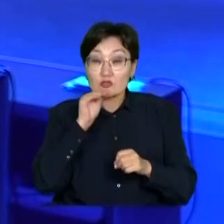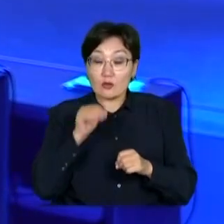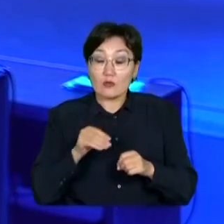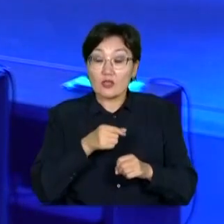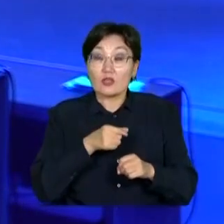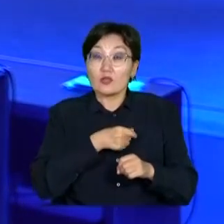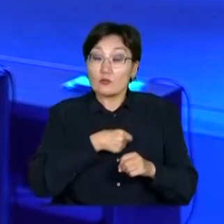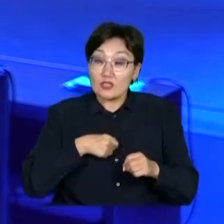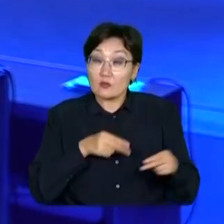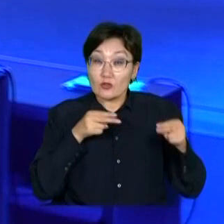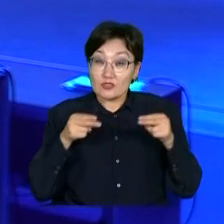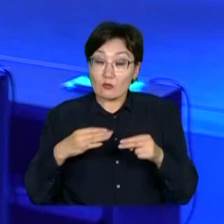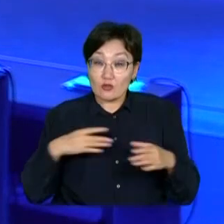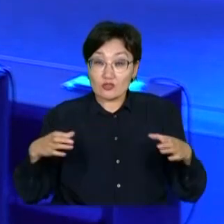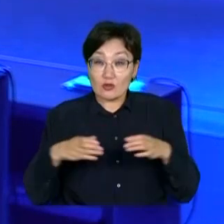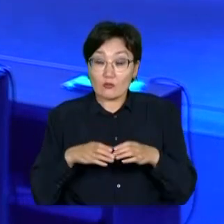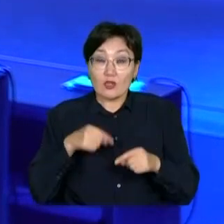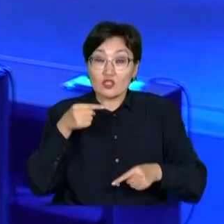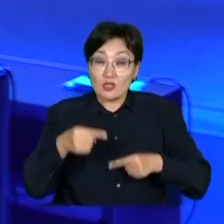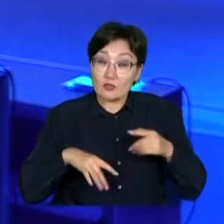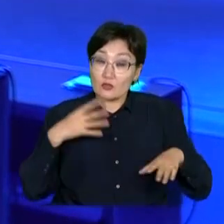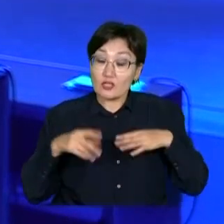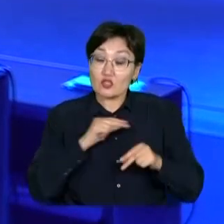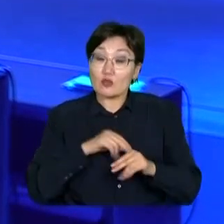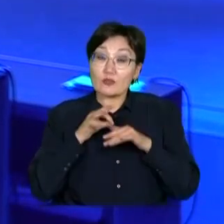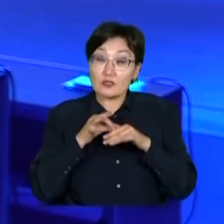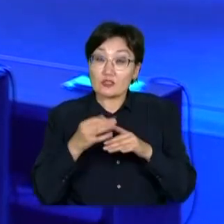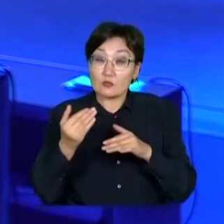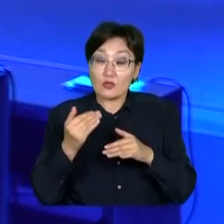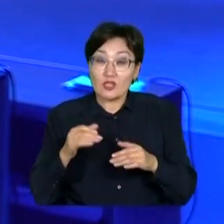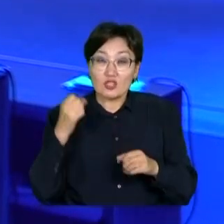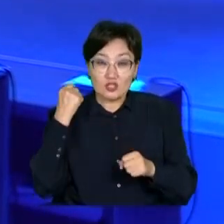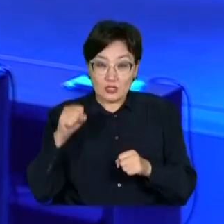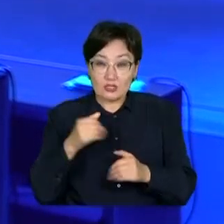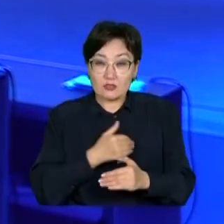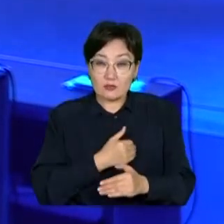төрешілеріміз келді. Әрине, біздің құрама үздіксіз дайындық жұмыстарын жүргізді. Оларға жеңіс тілеймін.